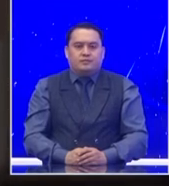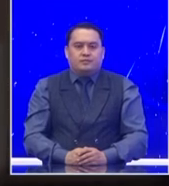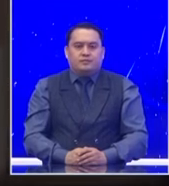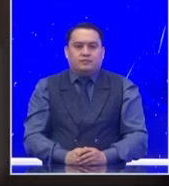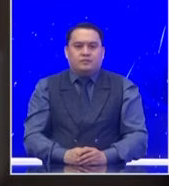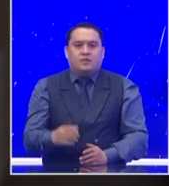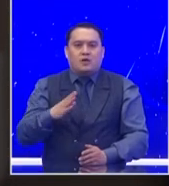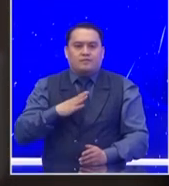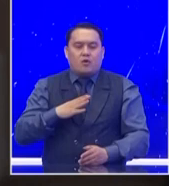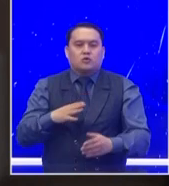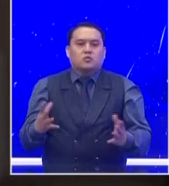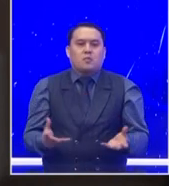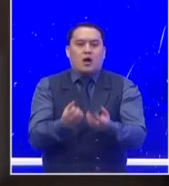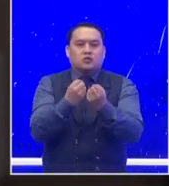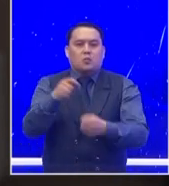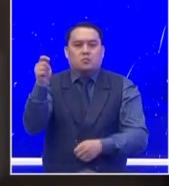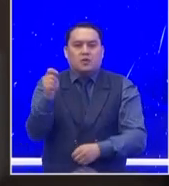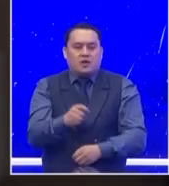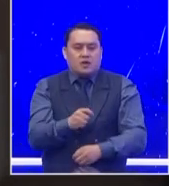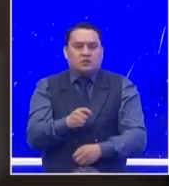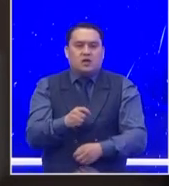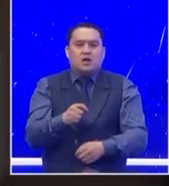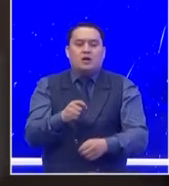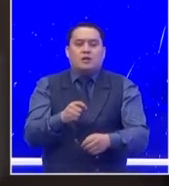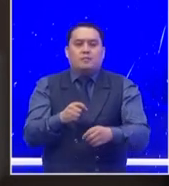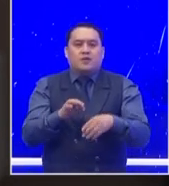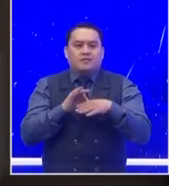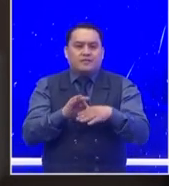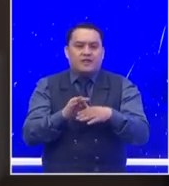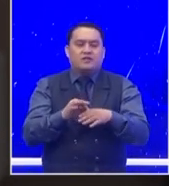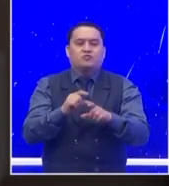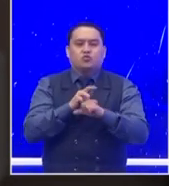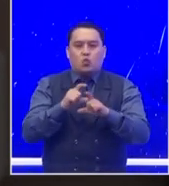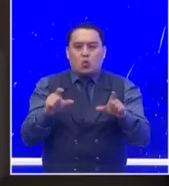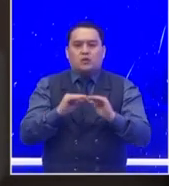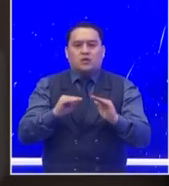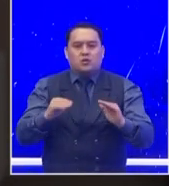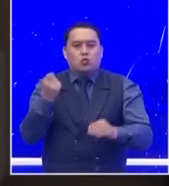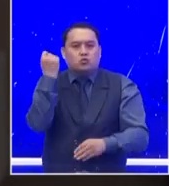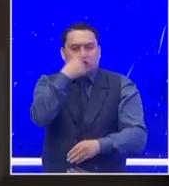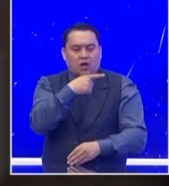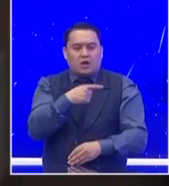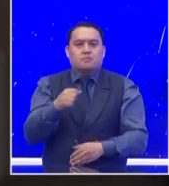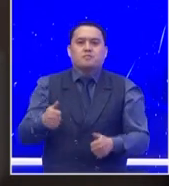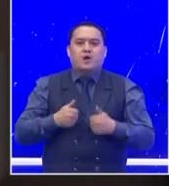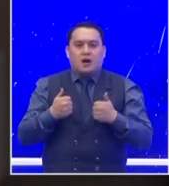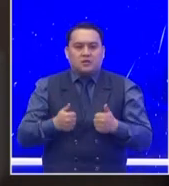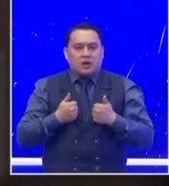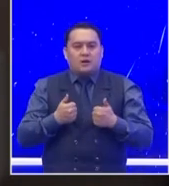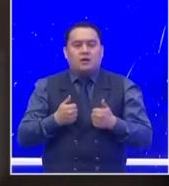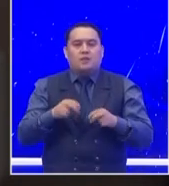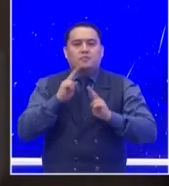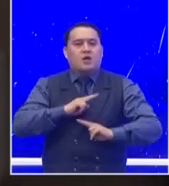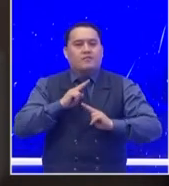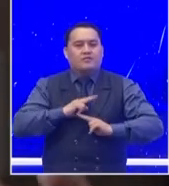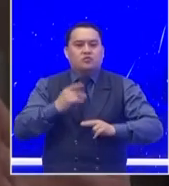Спасибо большое спасателям, что пришли и провели лекцию для наших учеников. Уверен, они очень много узнали. Вообще мы работаем с пожарными на